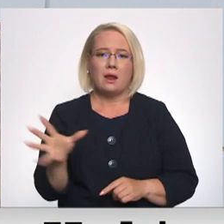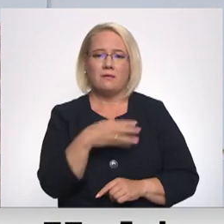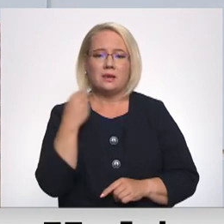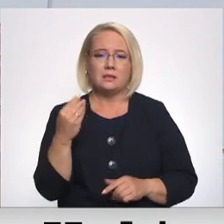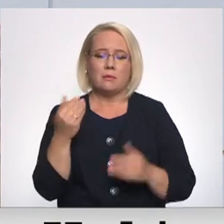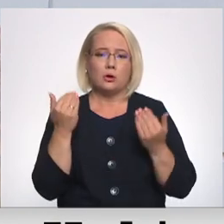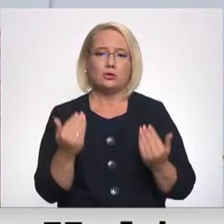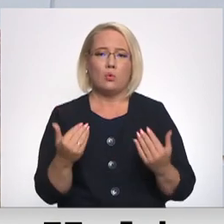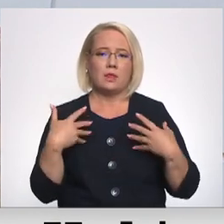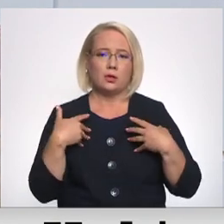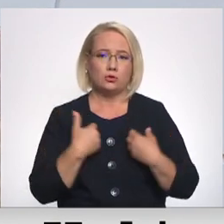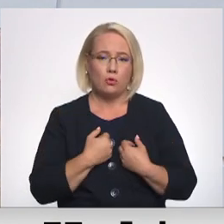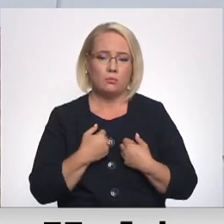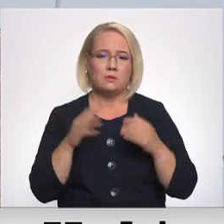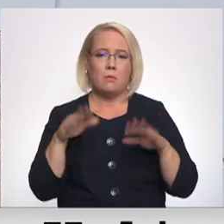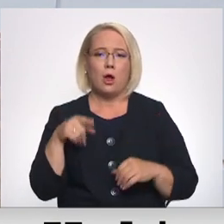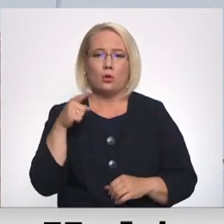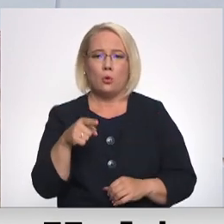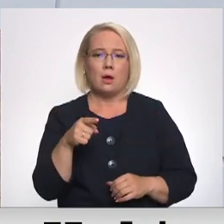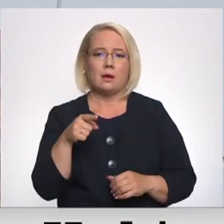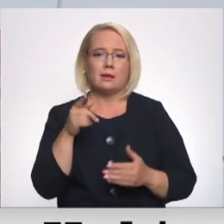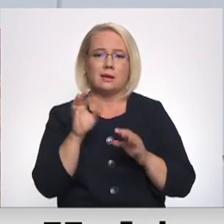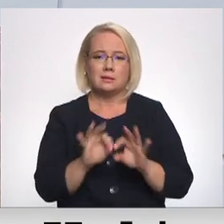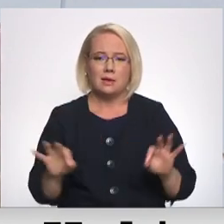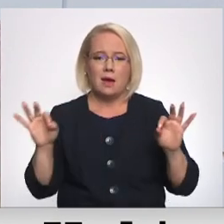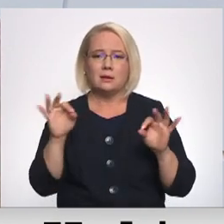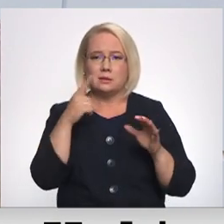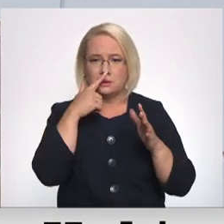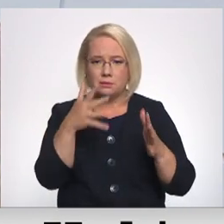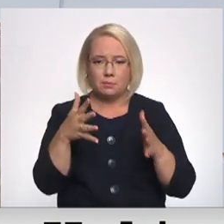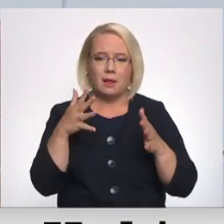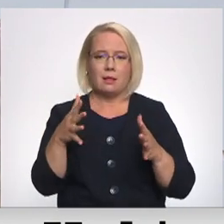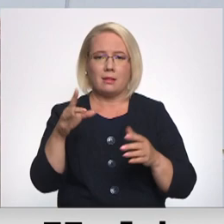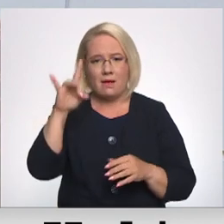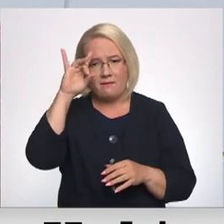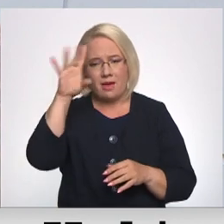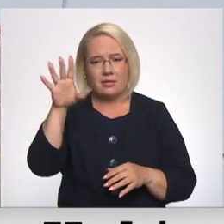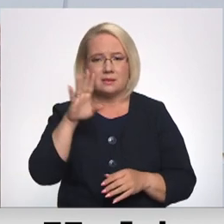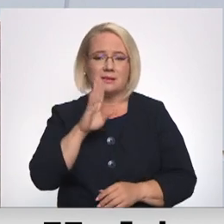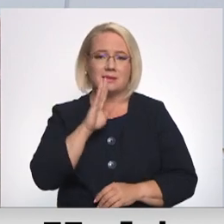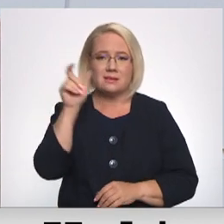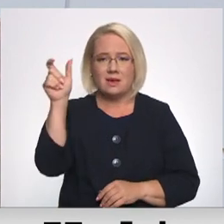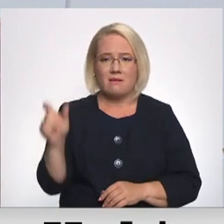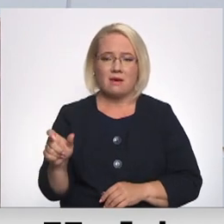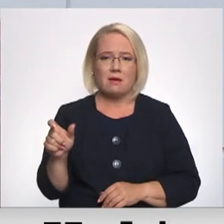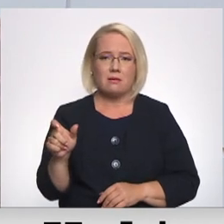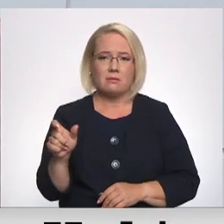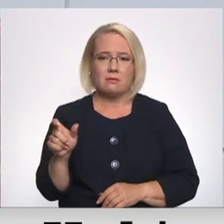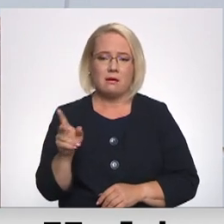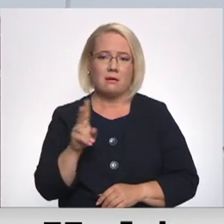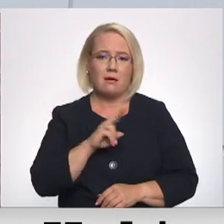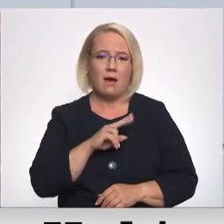šodien skumst par to, kad ir tik skaista, spilgta, fantastiska sievietē aizgājusi pie